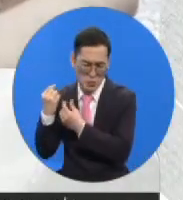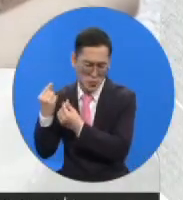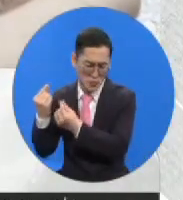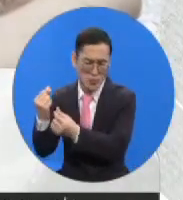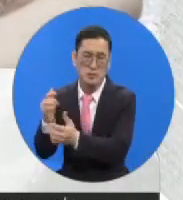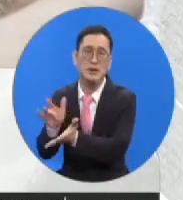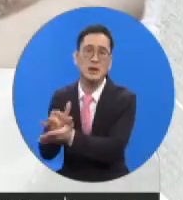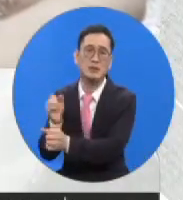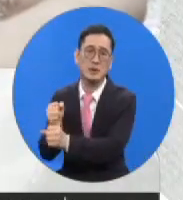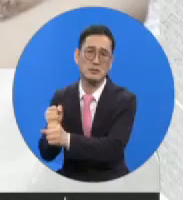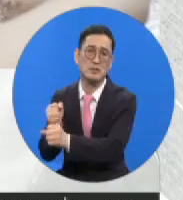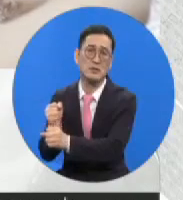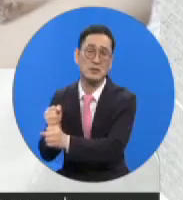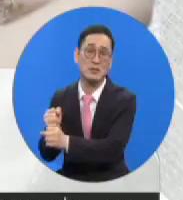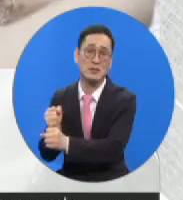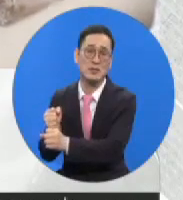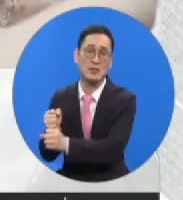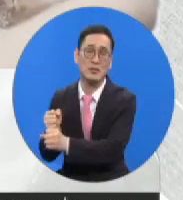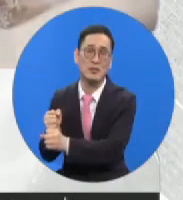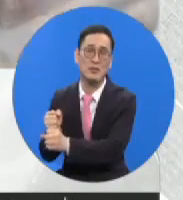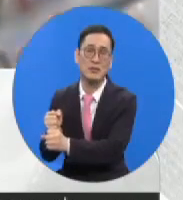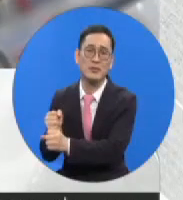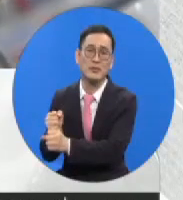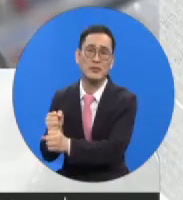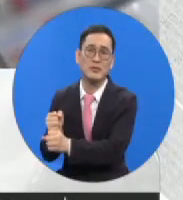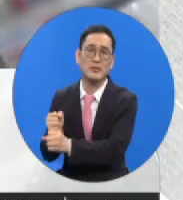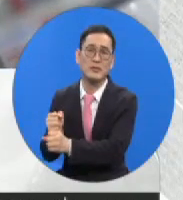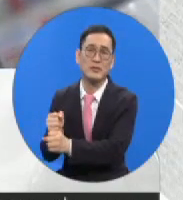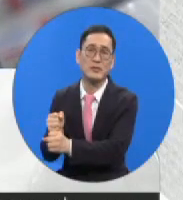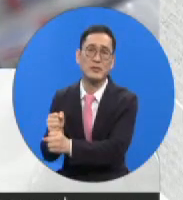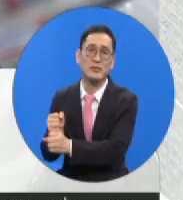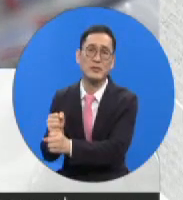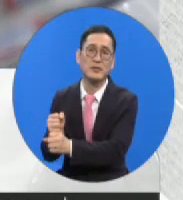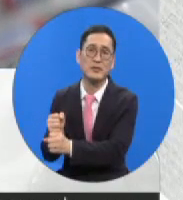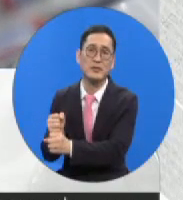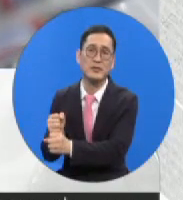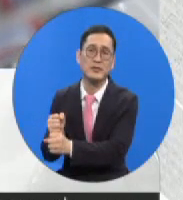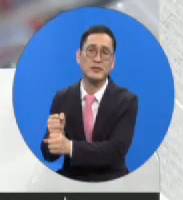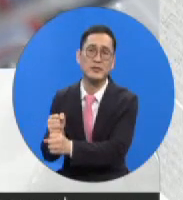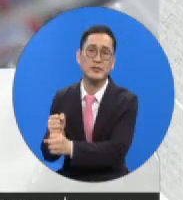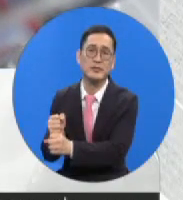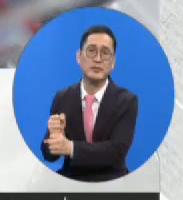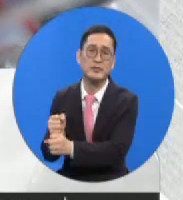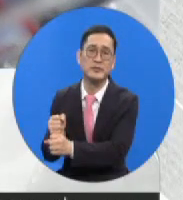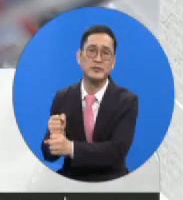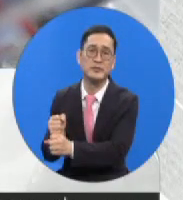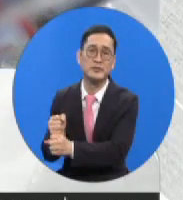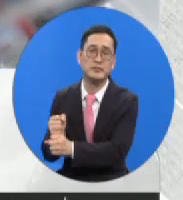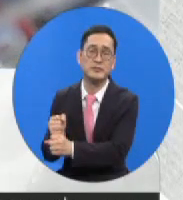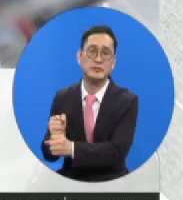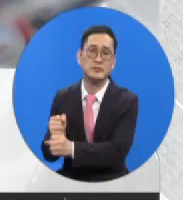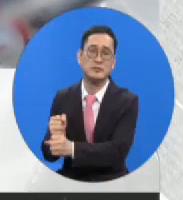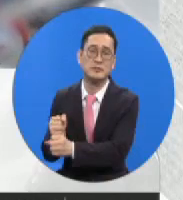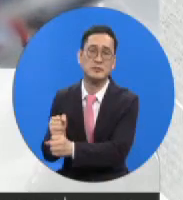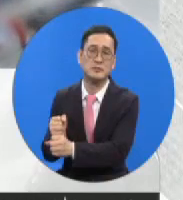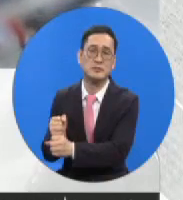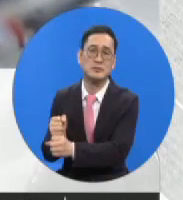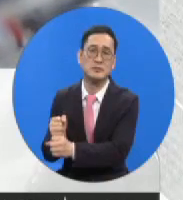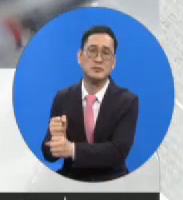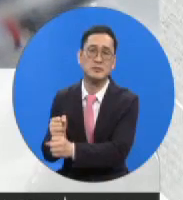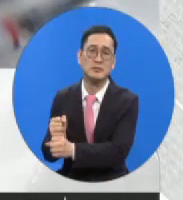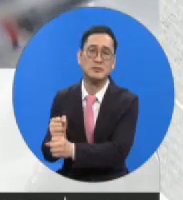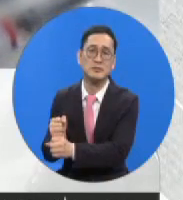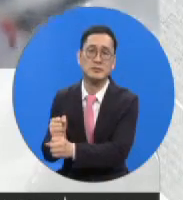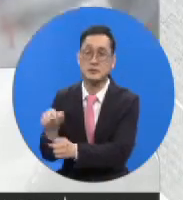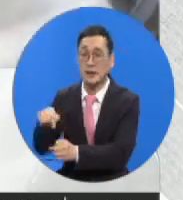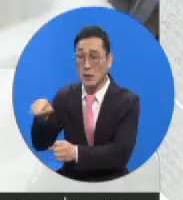제가 생각을 해봐도 곰곰이 생각을 해봐도 어제 말씀드린 것처럼 백신주가 달라진 것밖에는 없지 않나 이런 생각을 가지고 있습니다. 그러면 백신주가